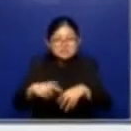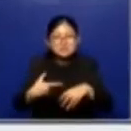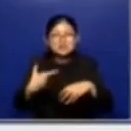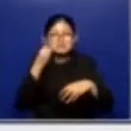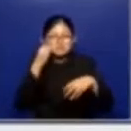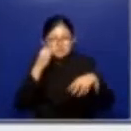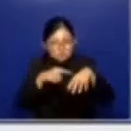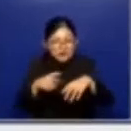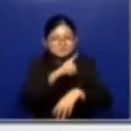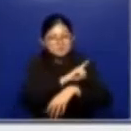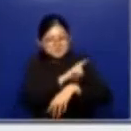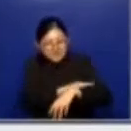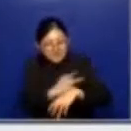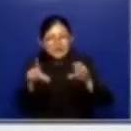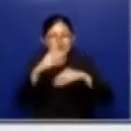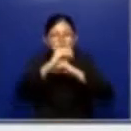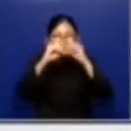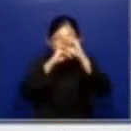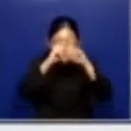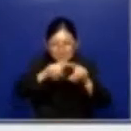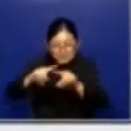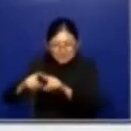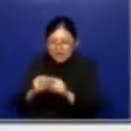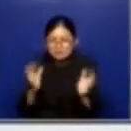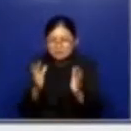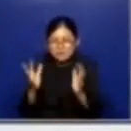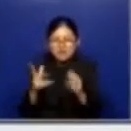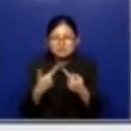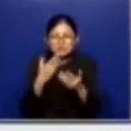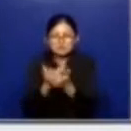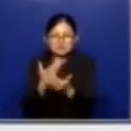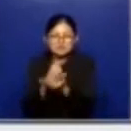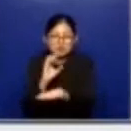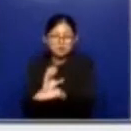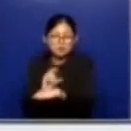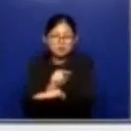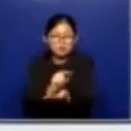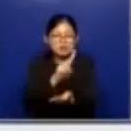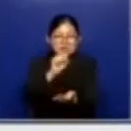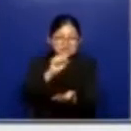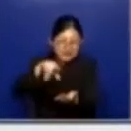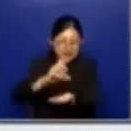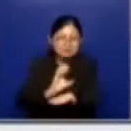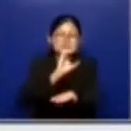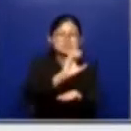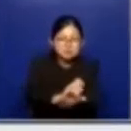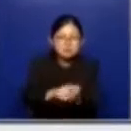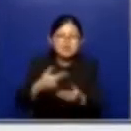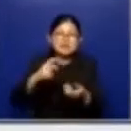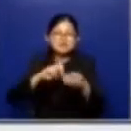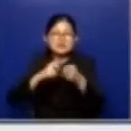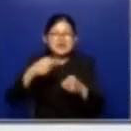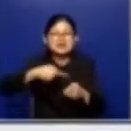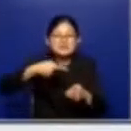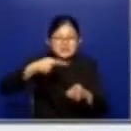ดหมู่บ้านสีขาวโครงการมีเยอะแยะครับท่านประธานแต่งบประมาณนะครับเป็นหลายแสนล้านที่ทุ่มลงไปกระทรว